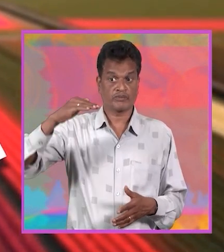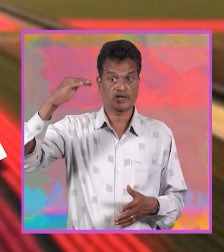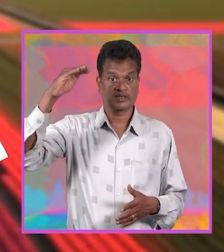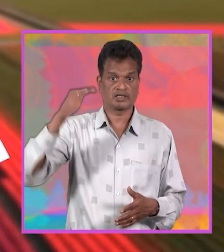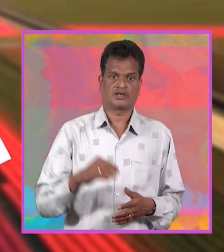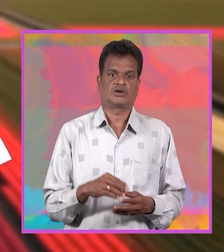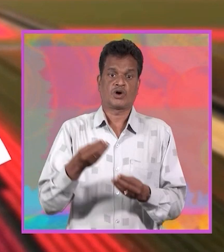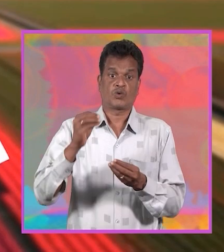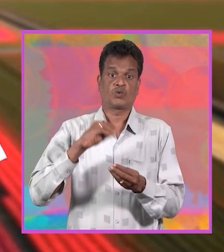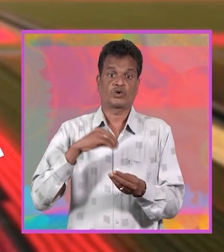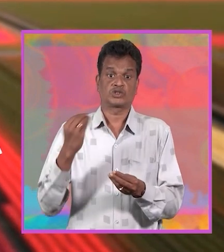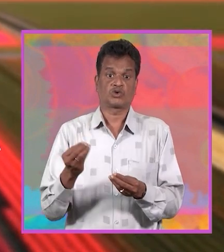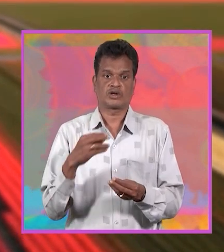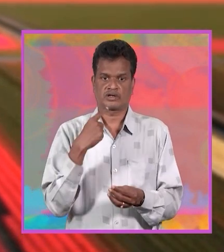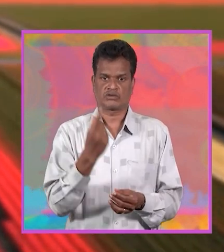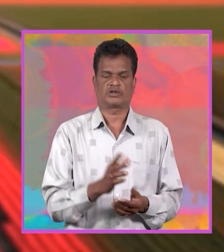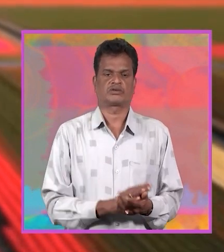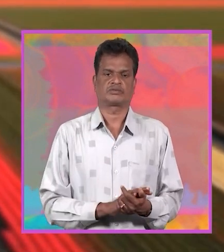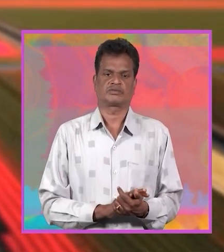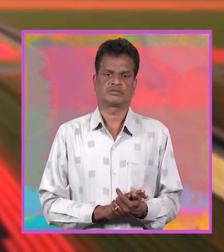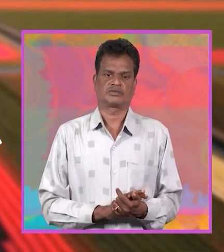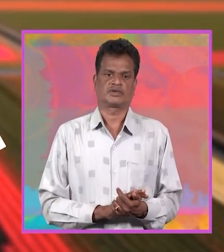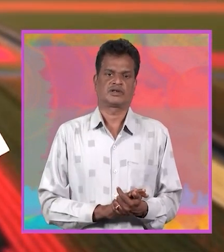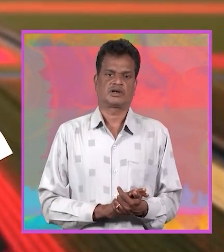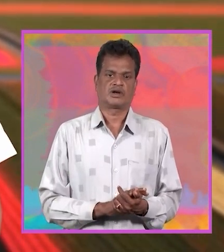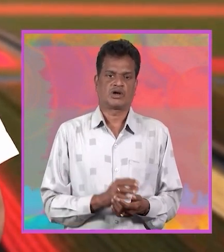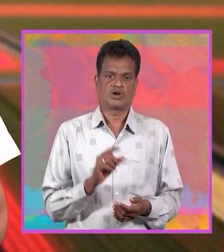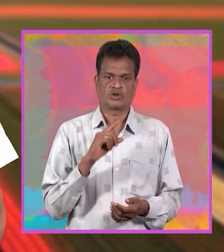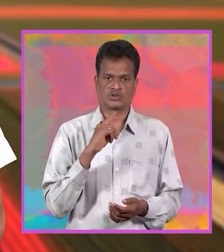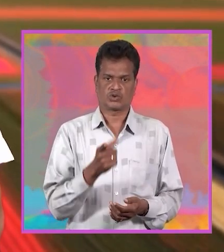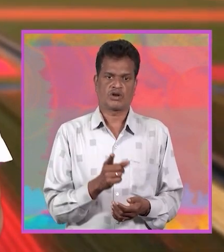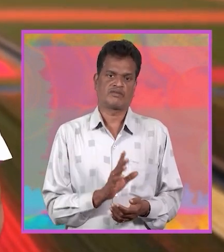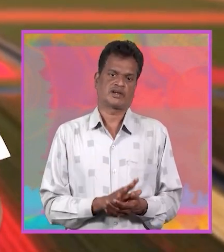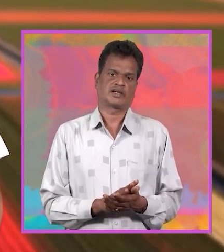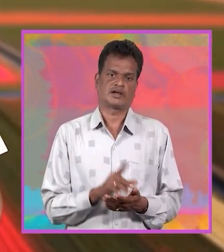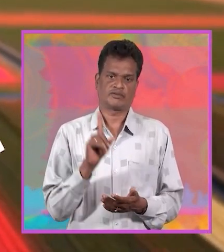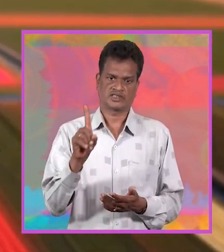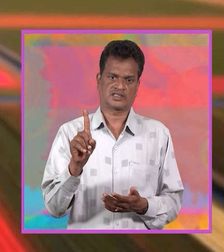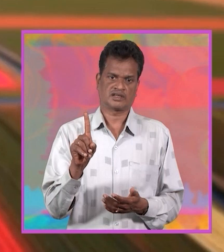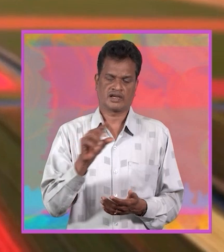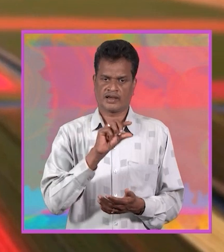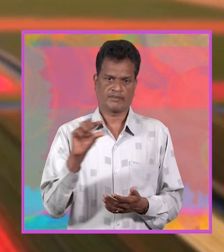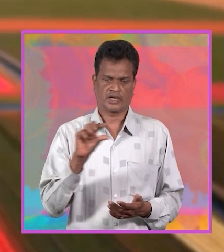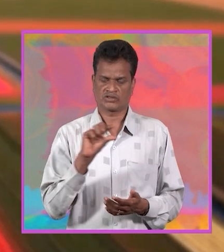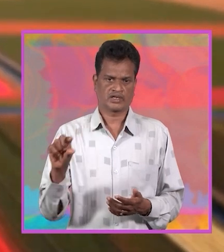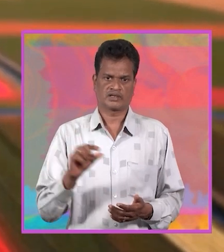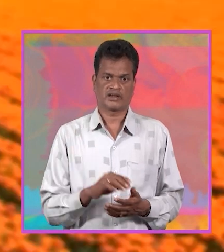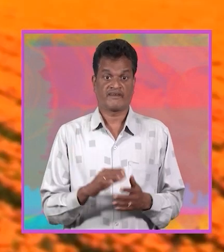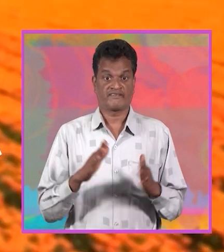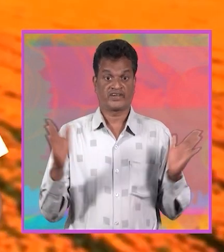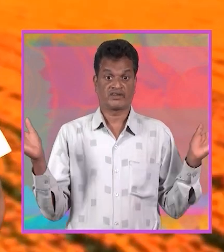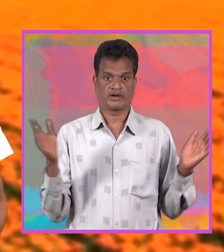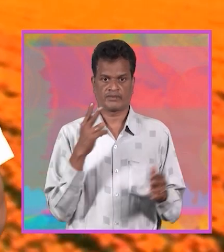கூறக்கூடியது உரிச்சொல் என்றும் கூறுகிறோம். இந்த சொல் வகையில் முதலாக இருக்கக்கூடிய அந்த பெயர் சொல்லை பற்றி நாம் இப்போது விரிவாக பார்க்க